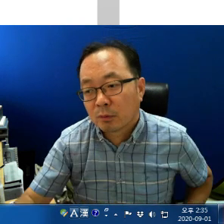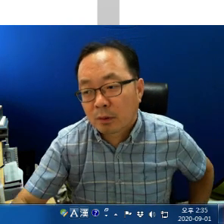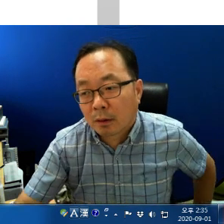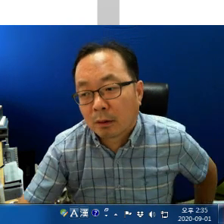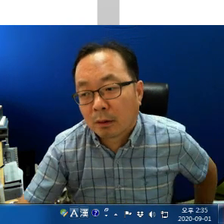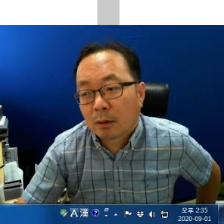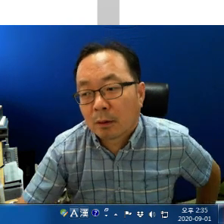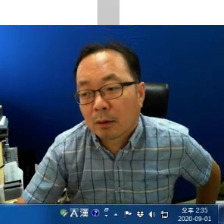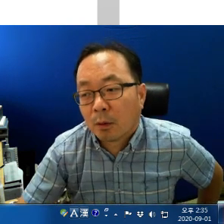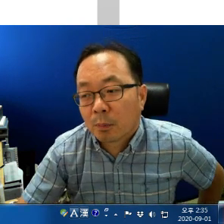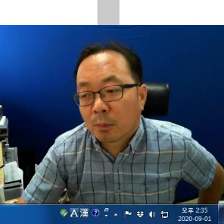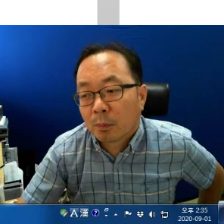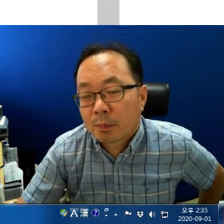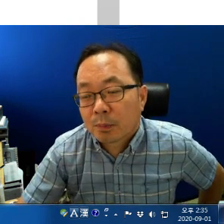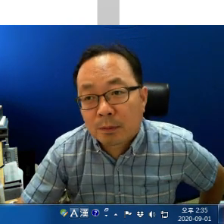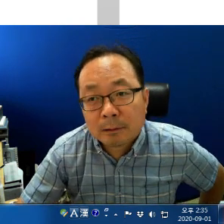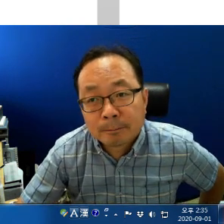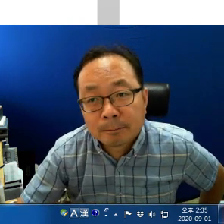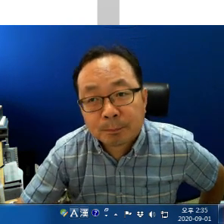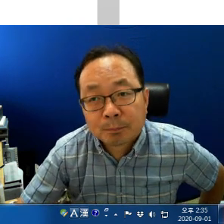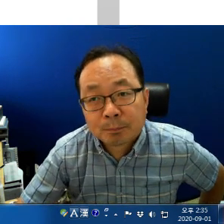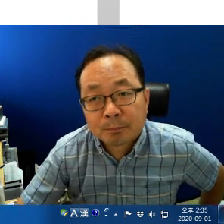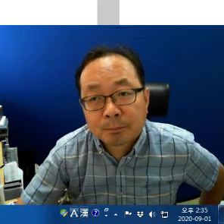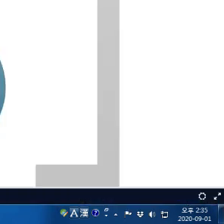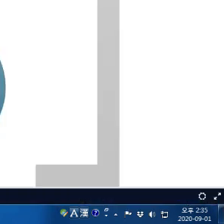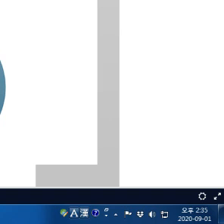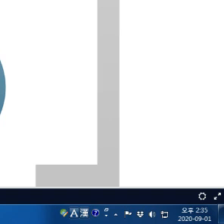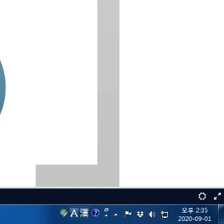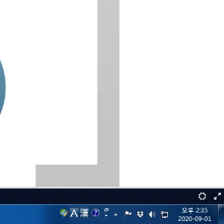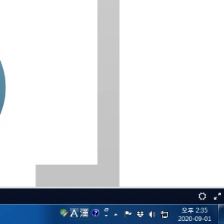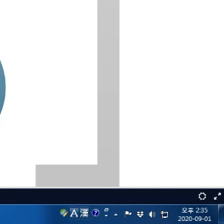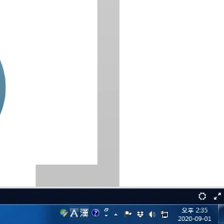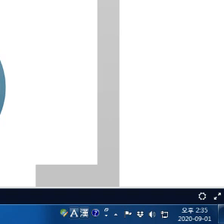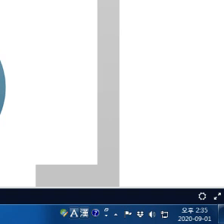있는 문자가 없어서